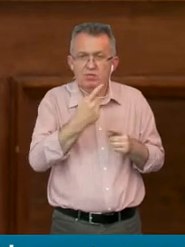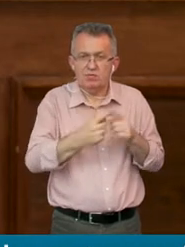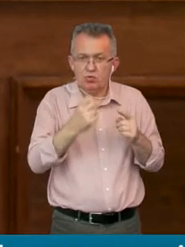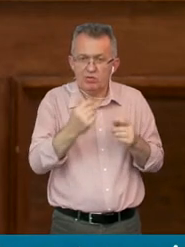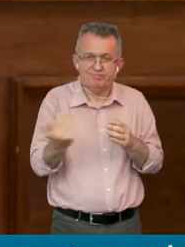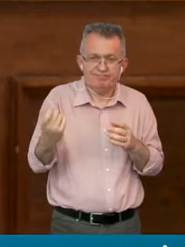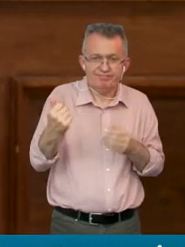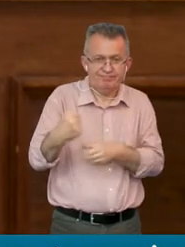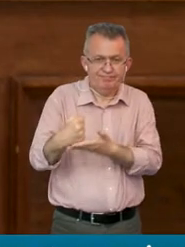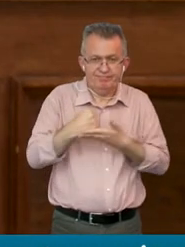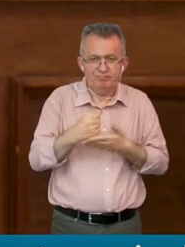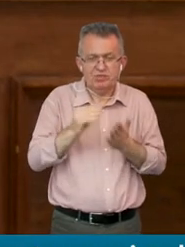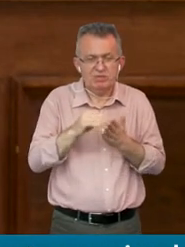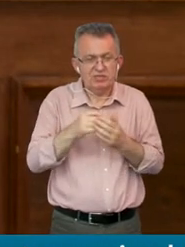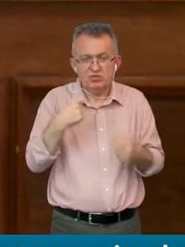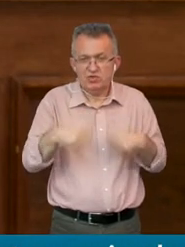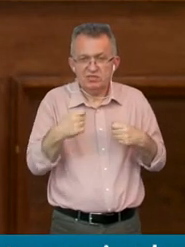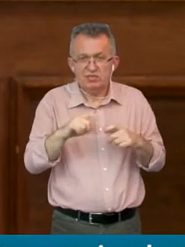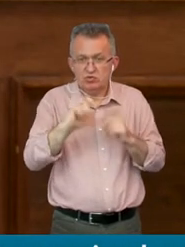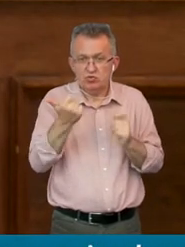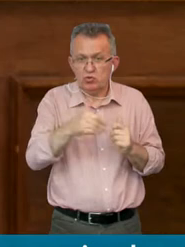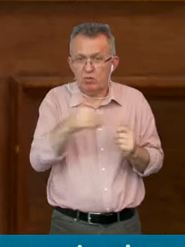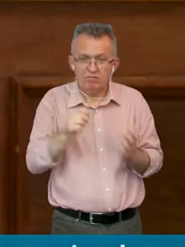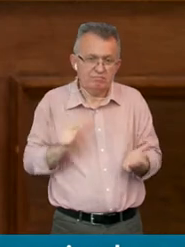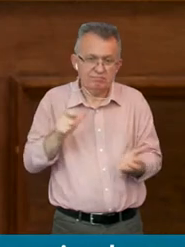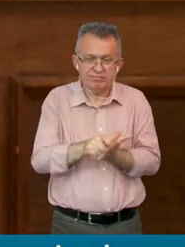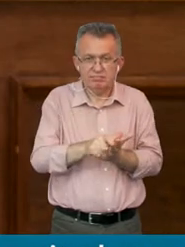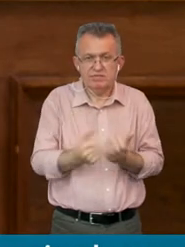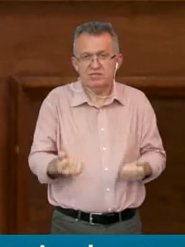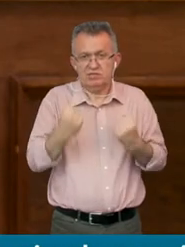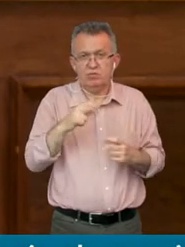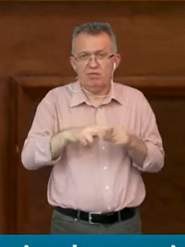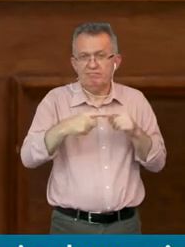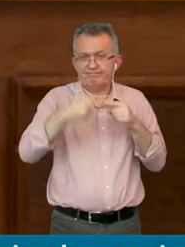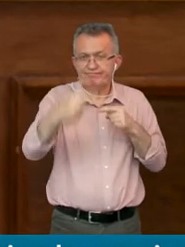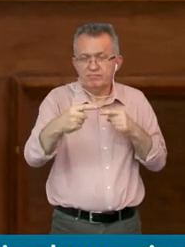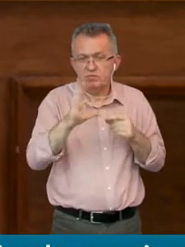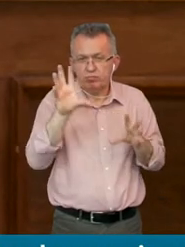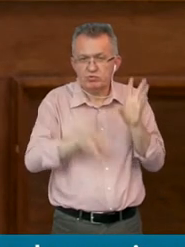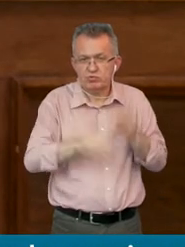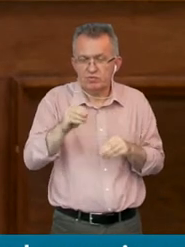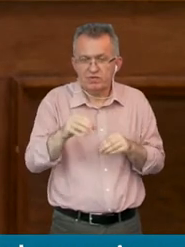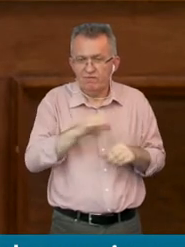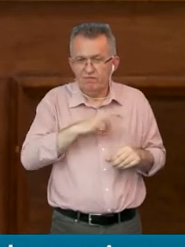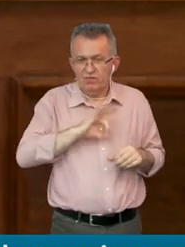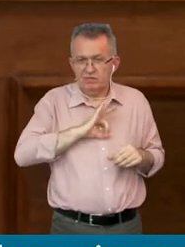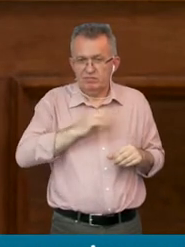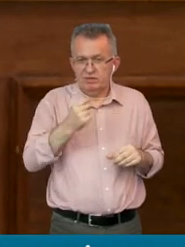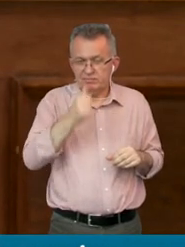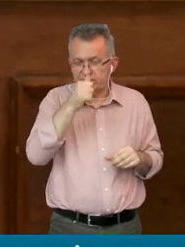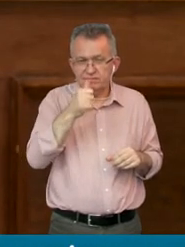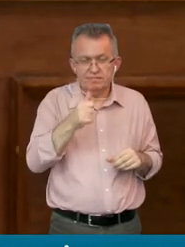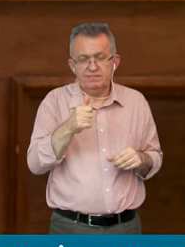zewnętrznym, ponieważ no bardzo ciężko jest Szczecinowi wyłożyć ponad 100 milionów na ten odcinek z budżetu własnego,